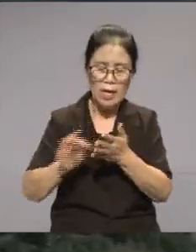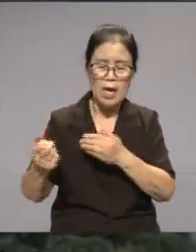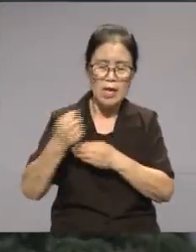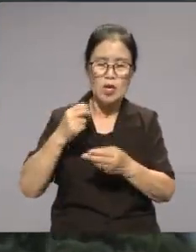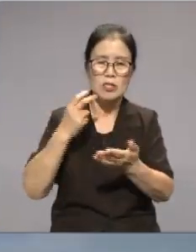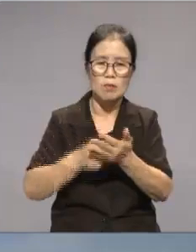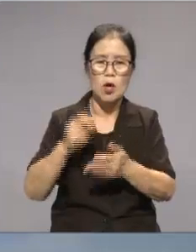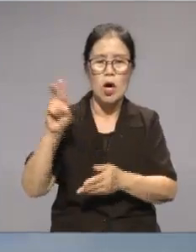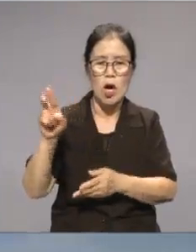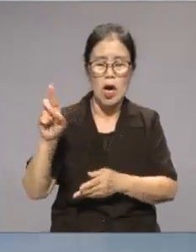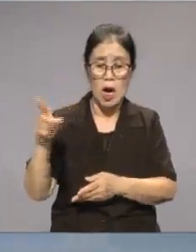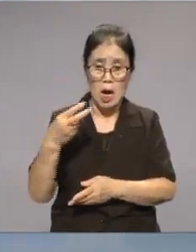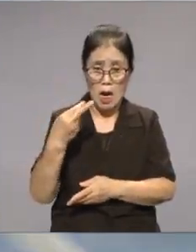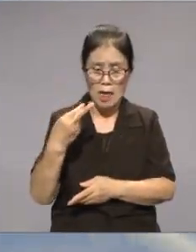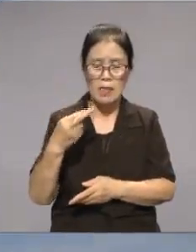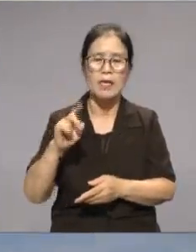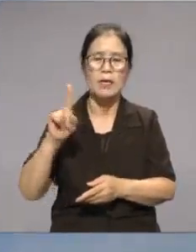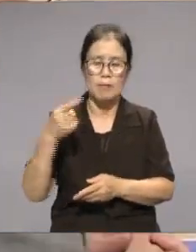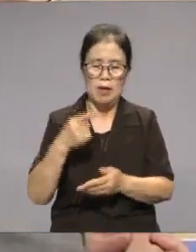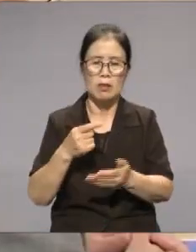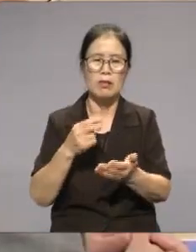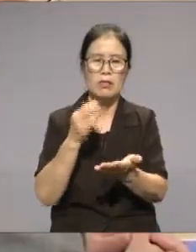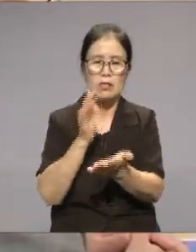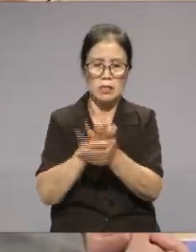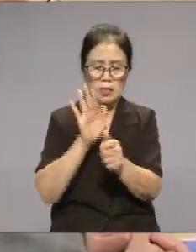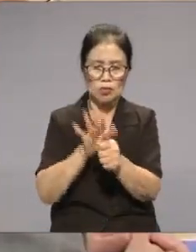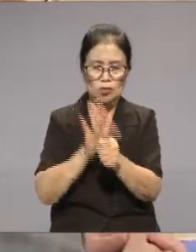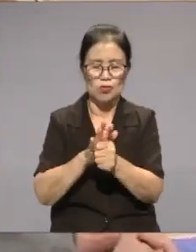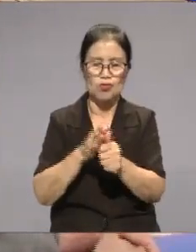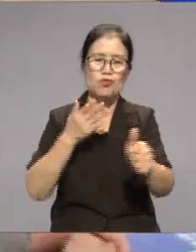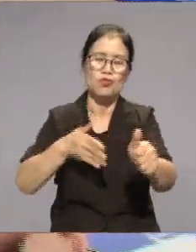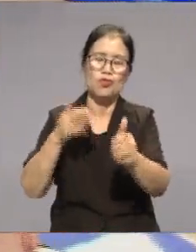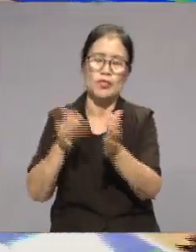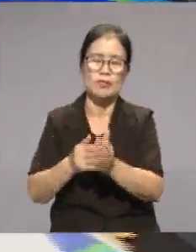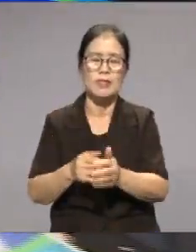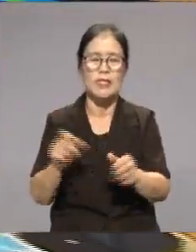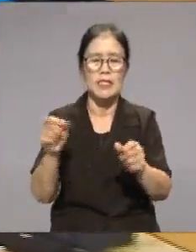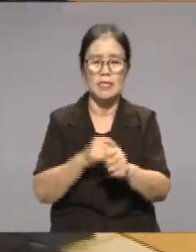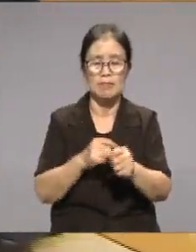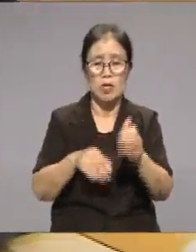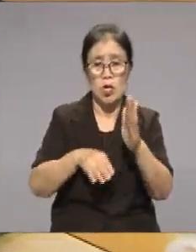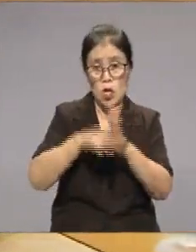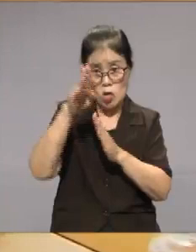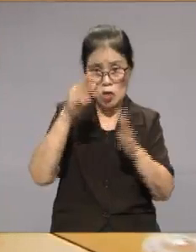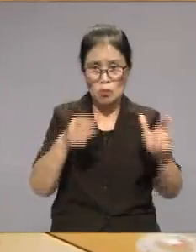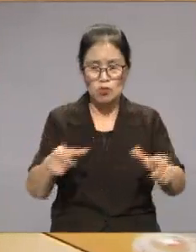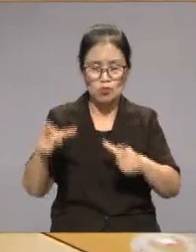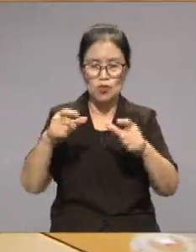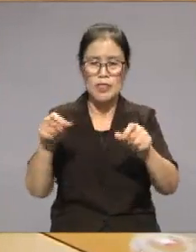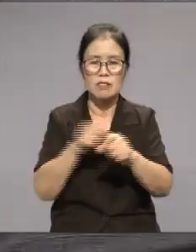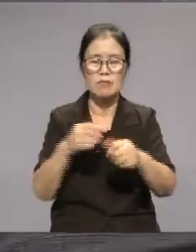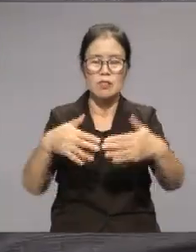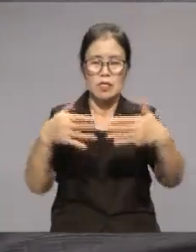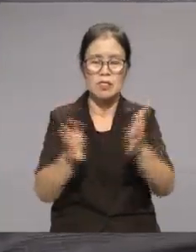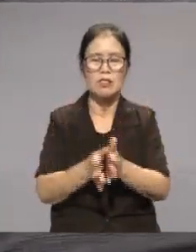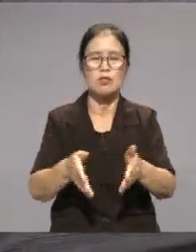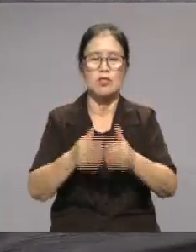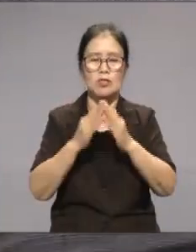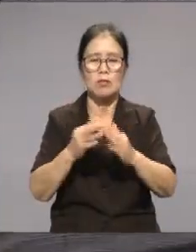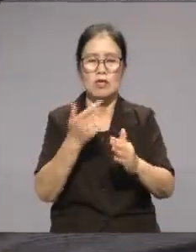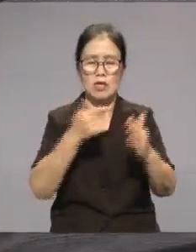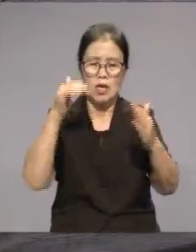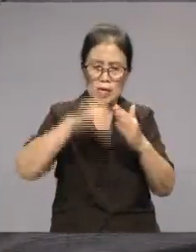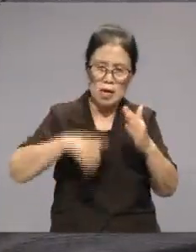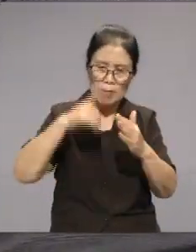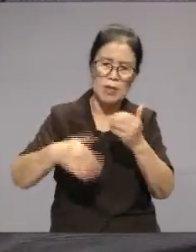개정도 지원해달라고 말했습니다. 경기 북부 발전을 위한 특별자치도 설치와 대개발 계획에 지원을